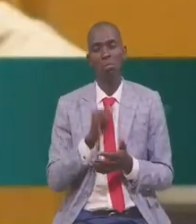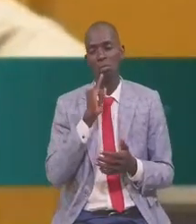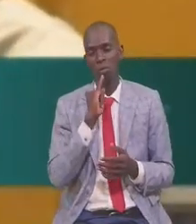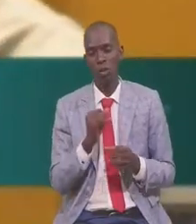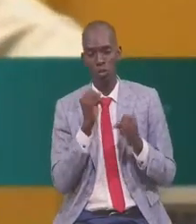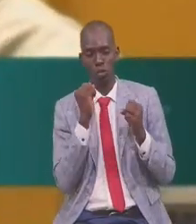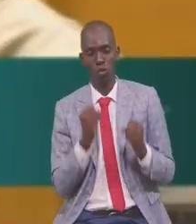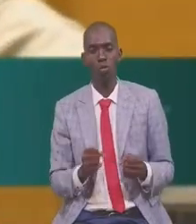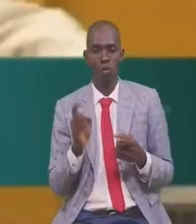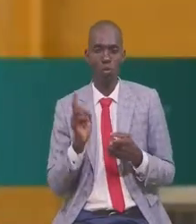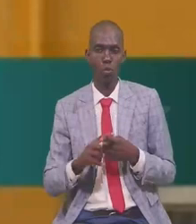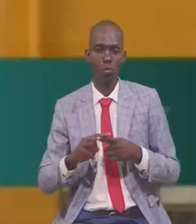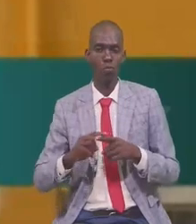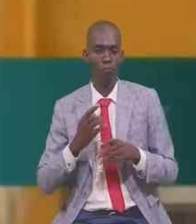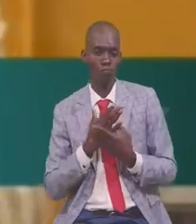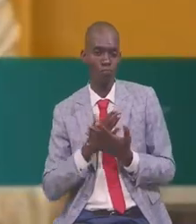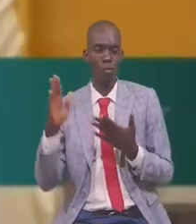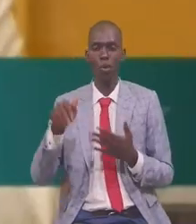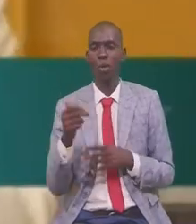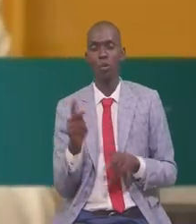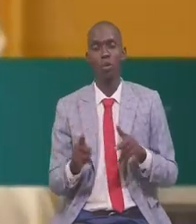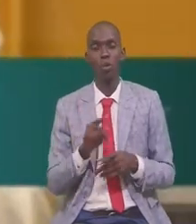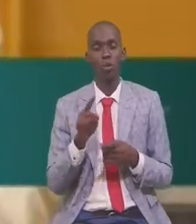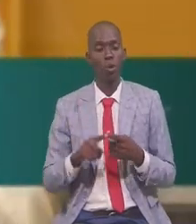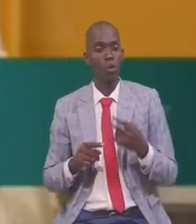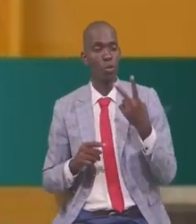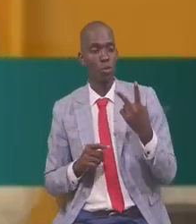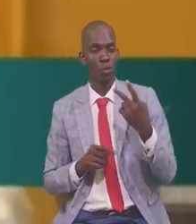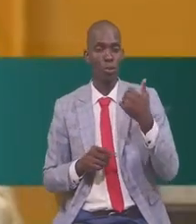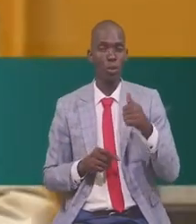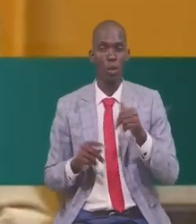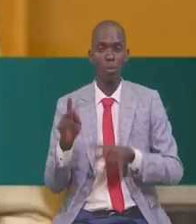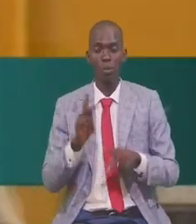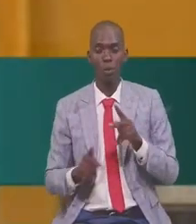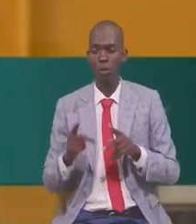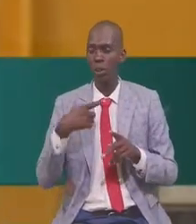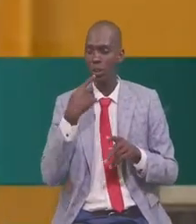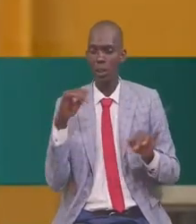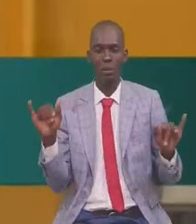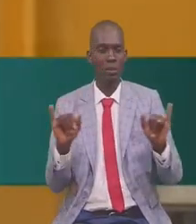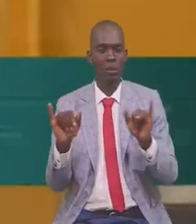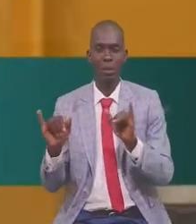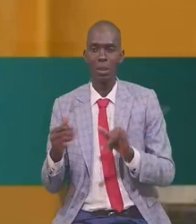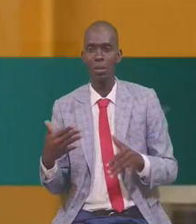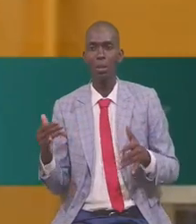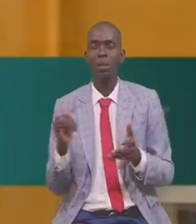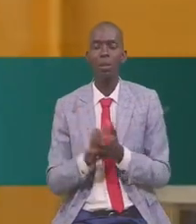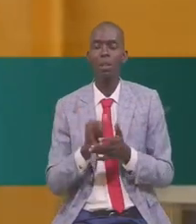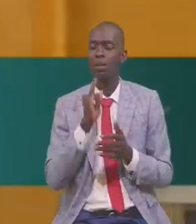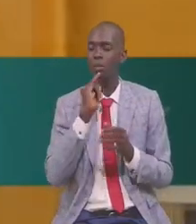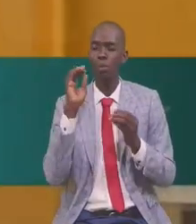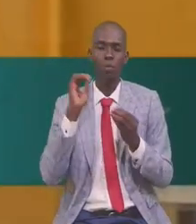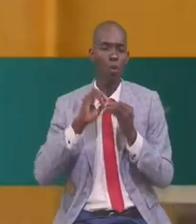pour renvoyer un homme, mais quand 2 personnes, 10 personnes, quand ils le disent ensemble, c'est assez fort.